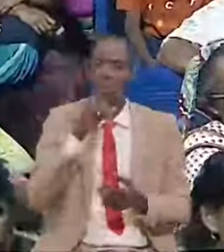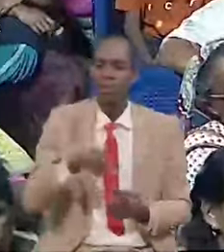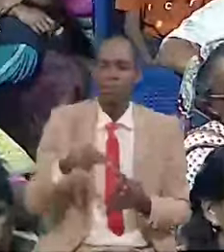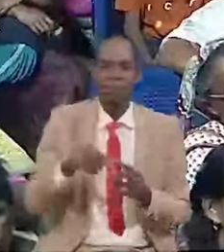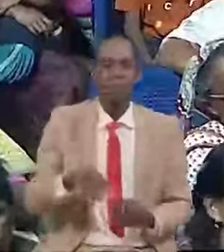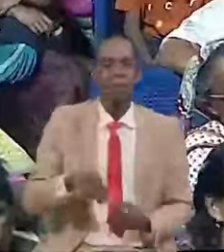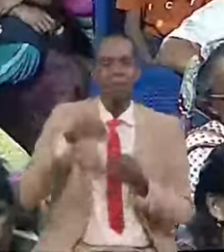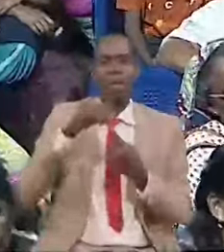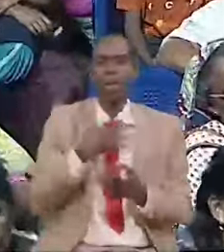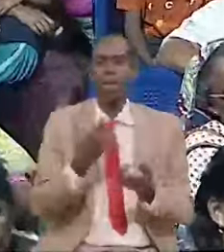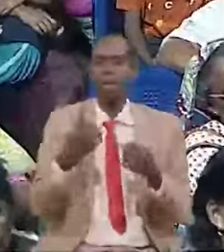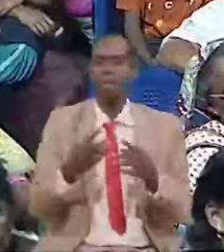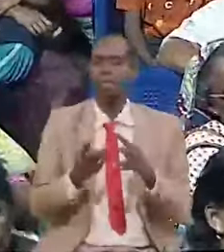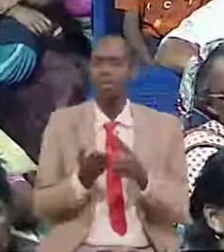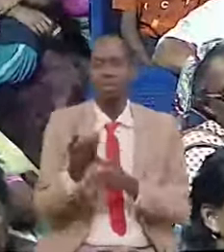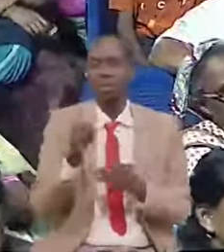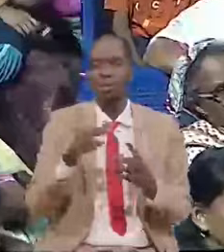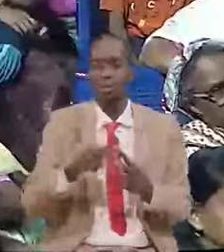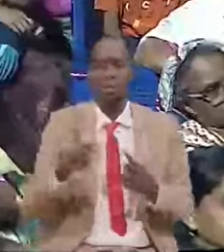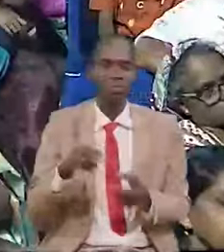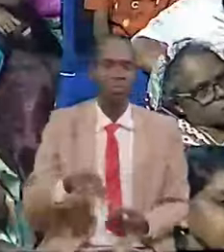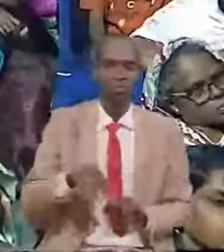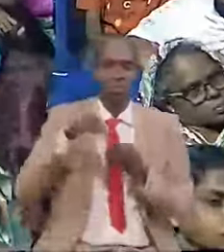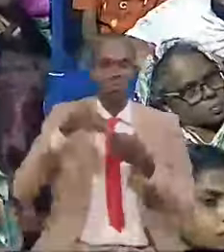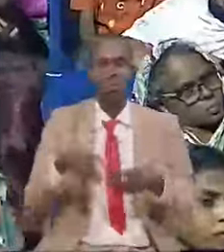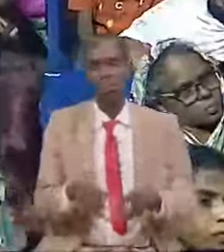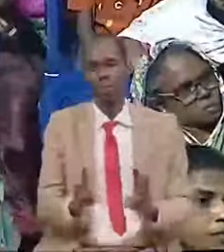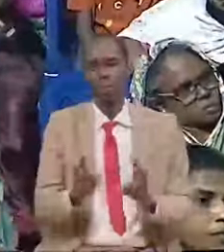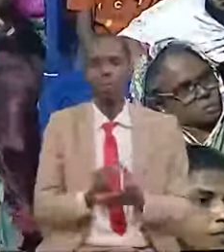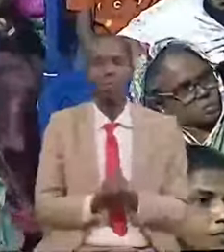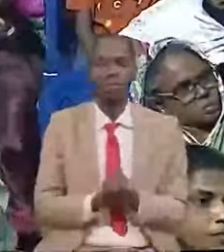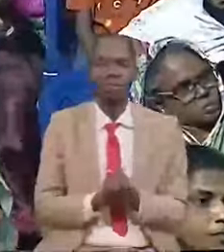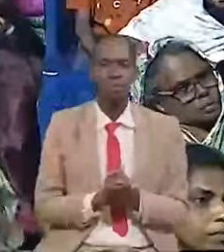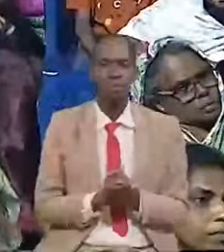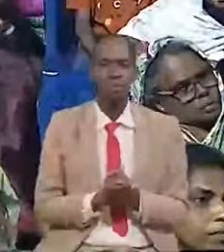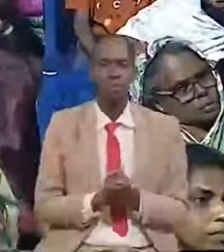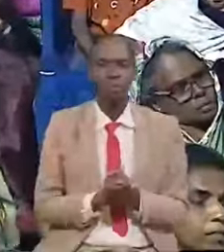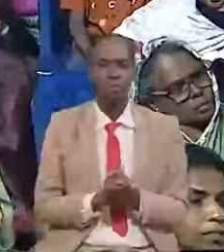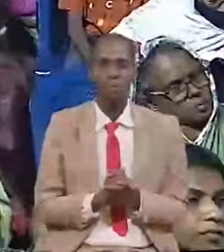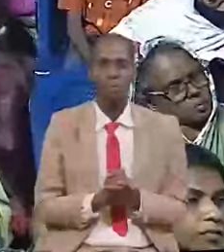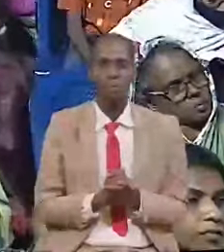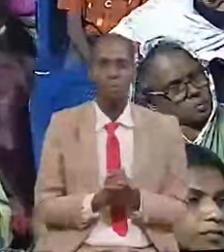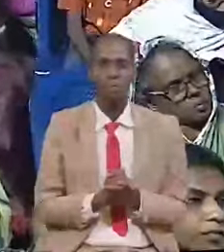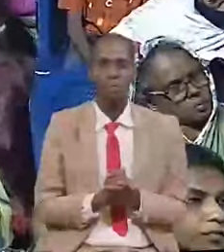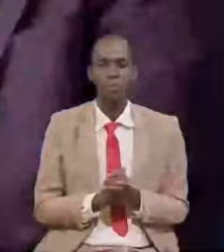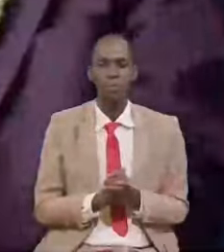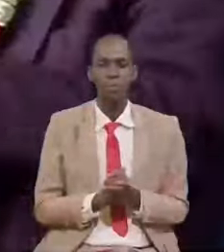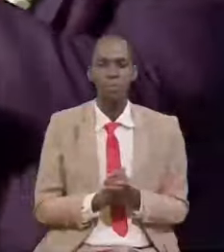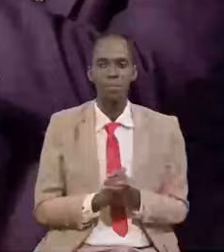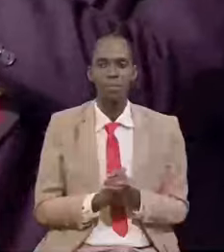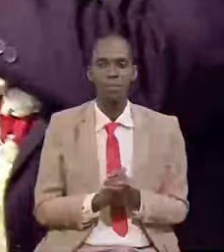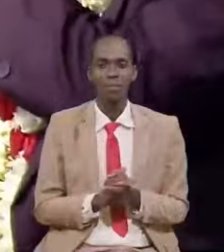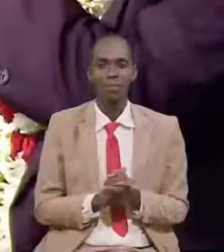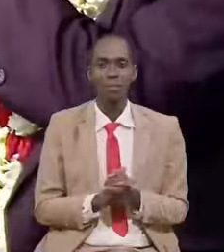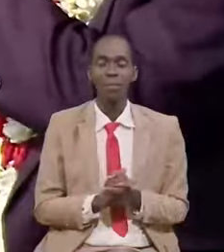mais celui, comme dans le monde, celle-là, Marie, n'avait pas connu d'homme. Mais dans le monde, pour avoir un fils, un enfant, il faut connaître